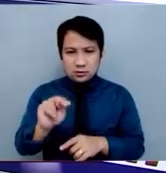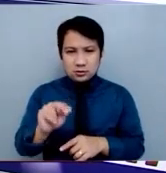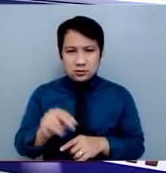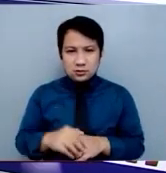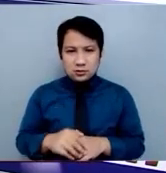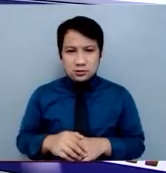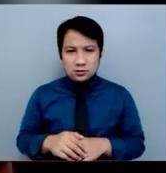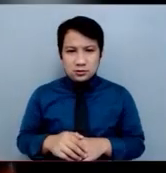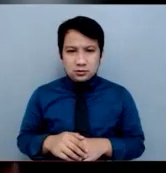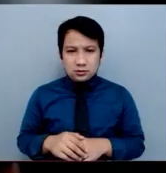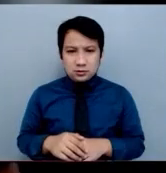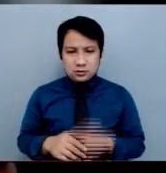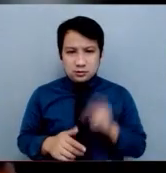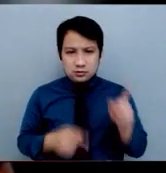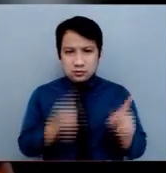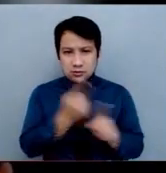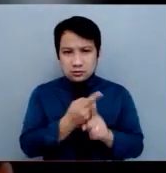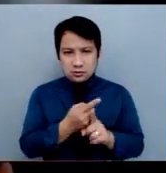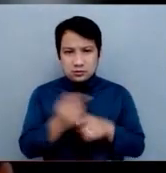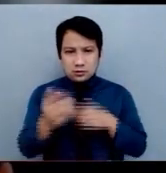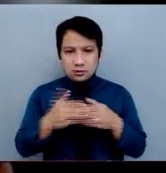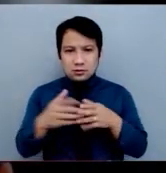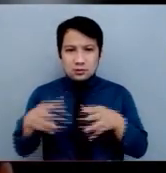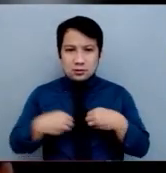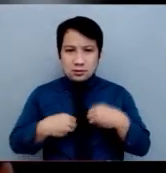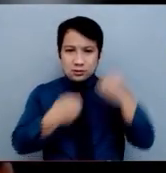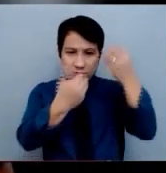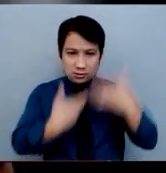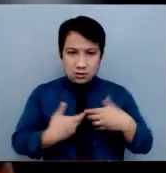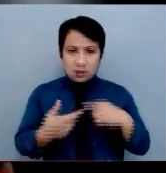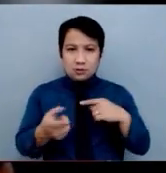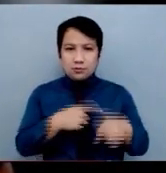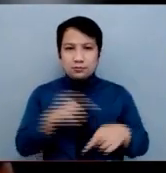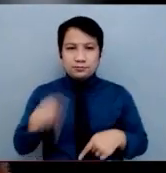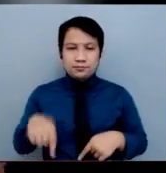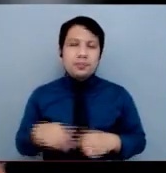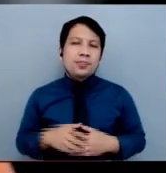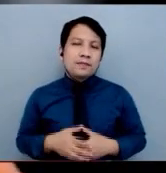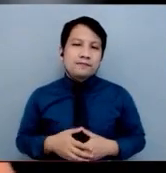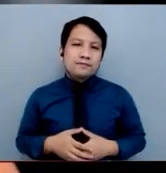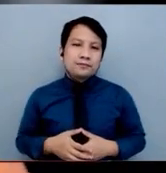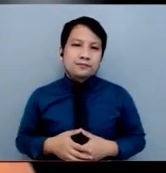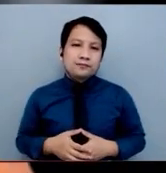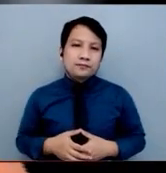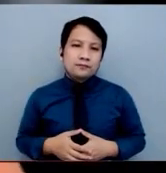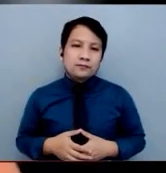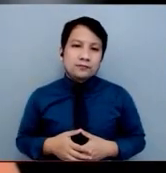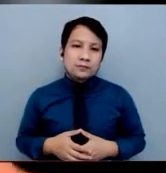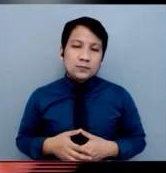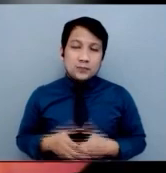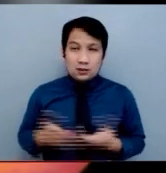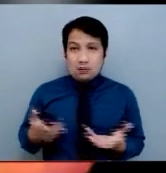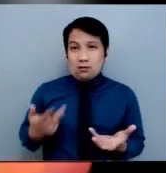tama. Kasi naka-receive kami ng information tungkol dito na meron nga daw